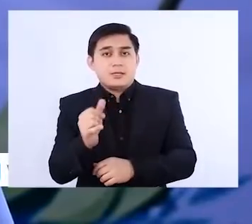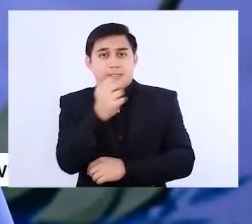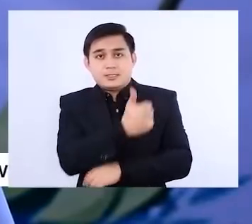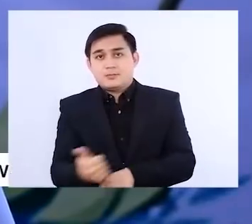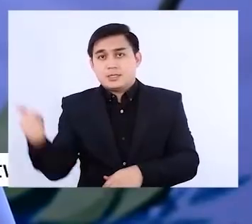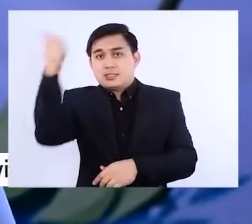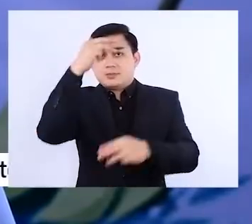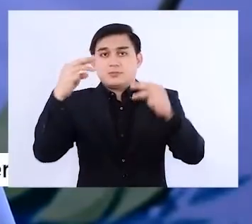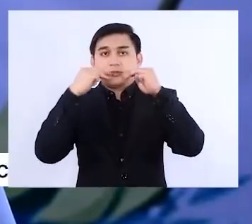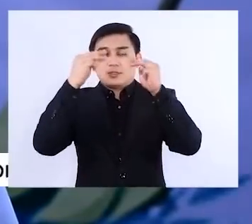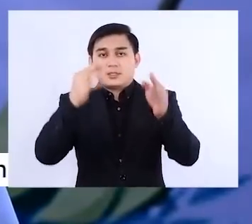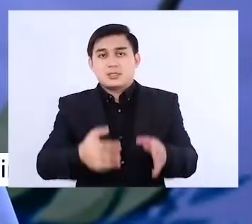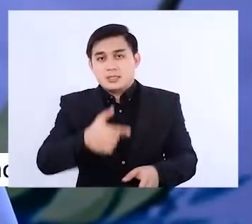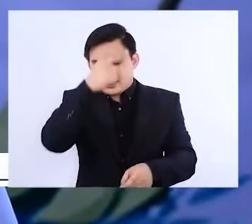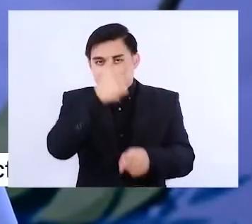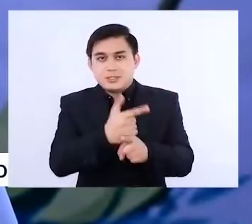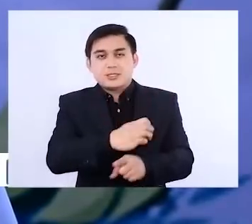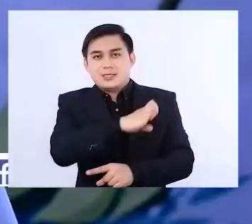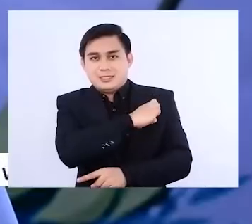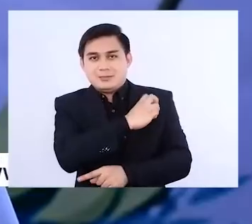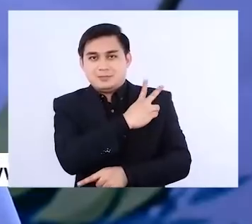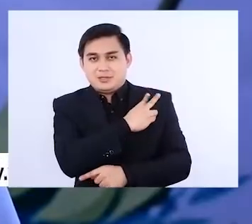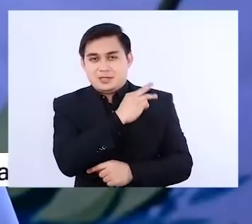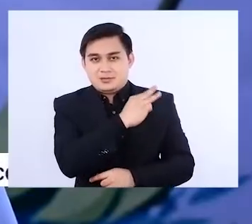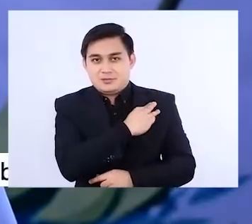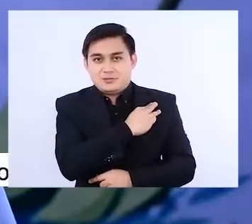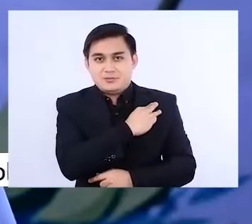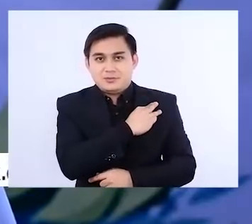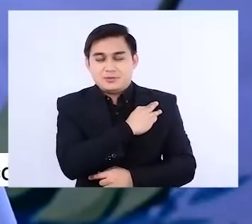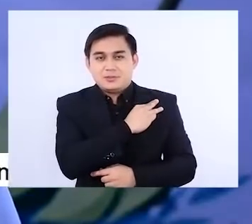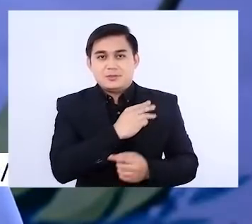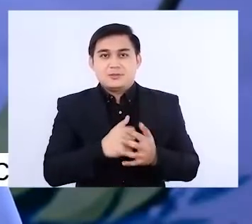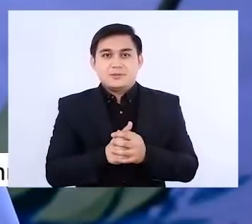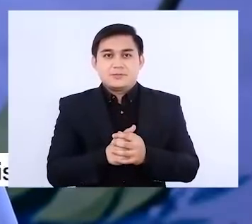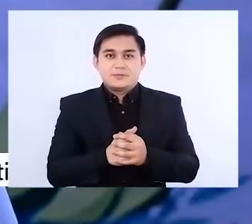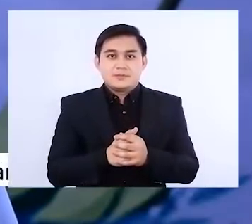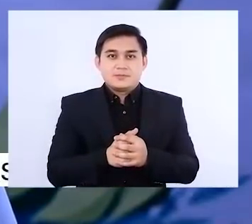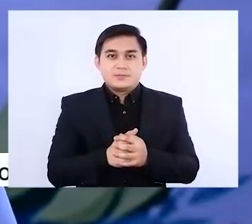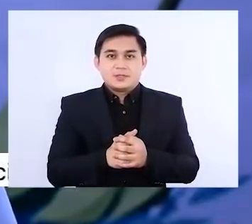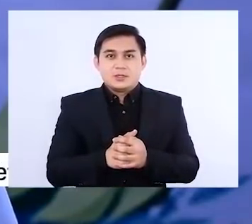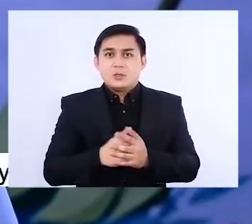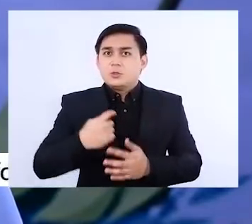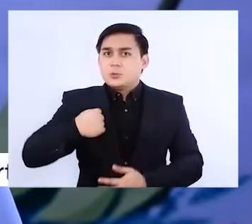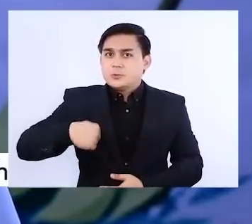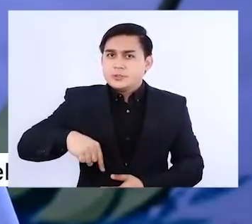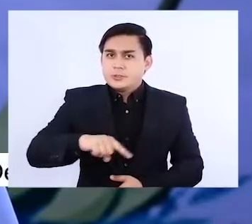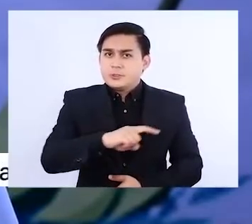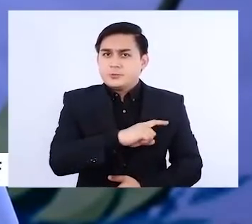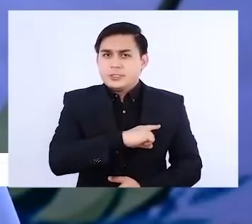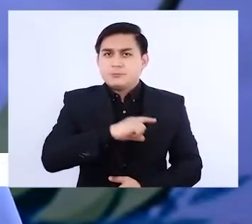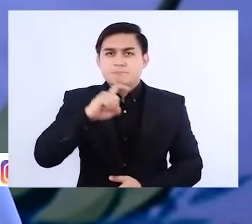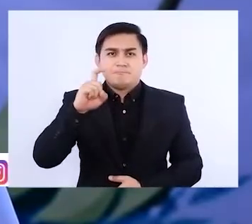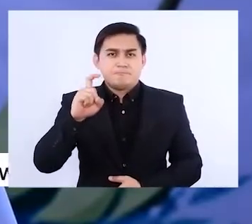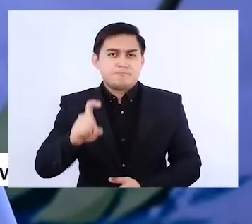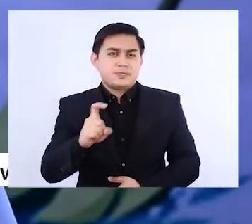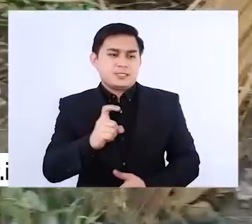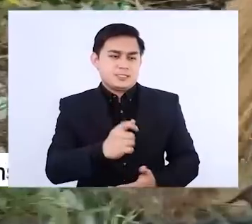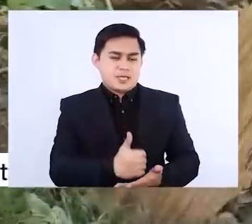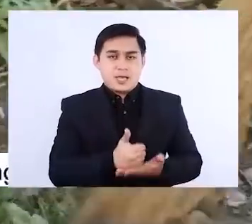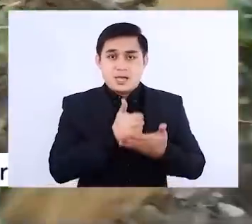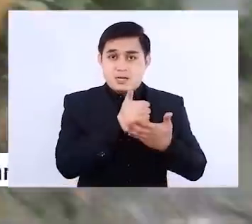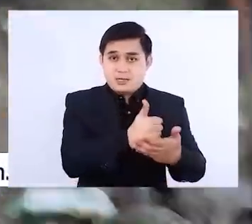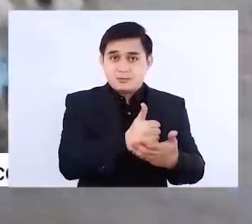tagapamahalang pangkalahatan, ang kapatid na Eduardo B. Manalo, na tayo ay makatulong sa